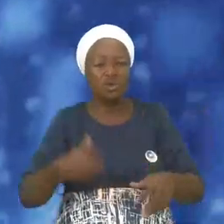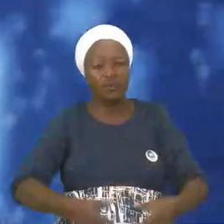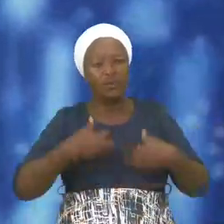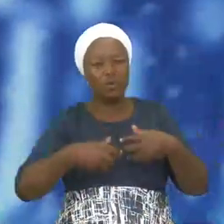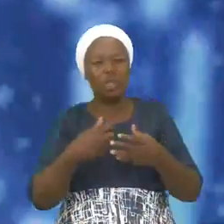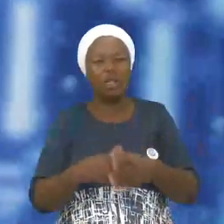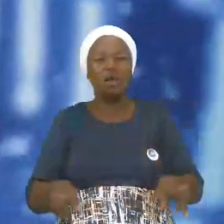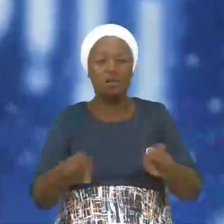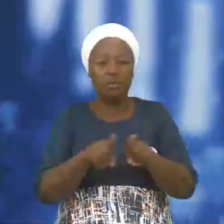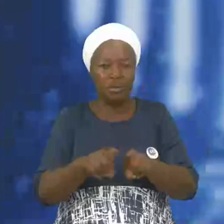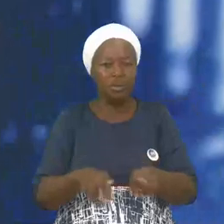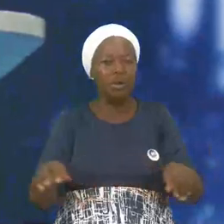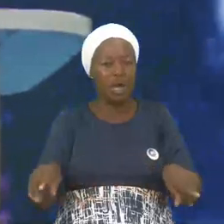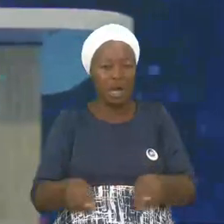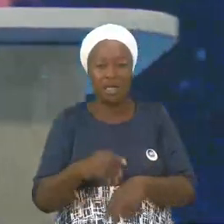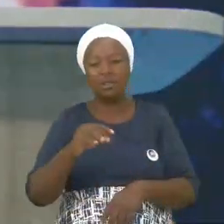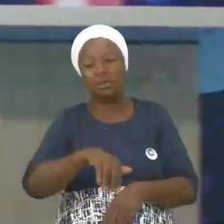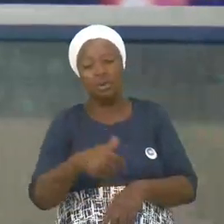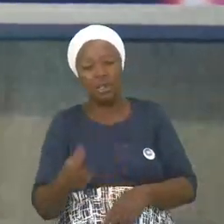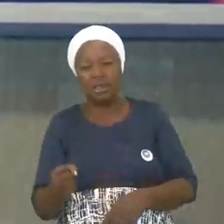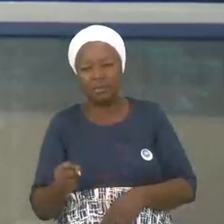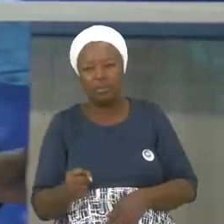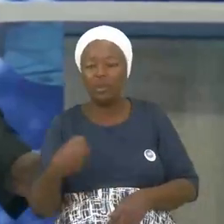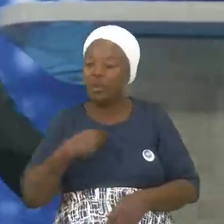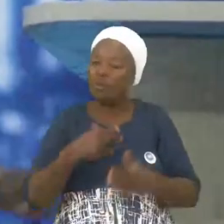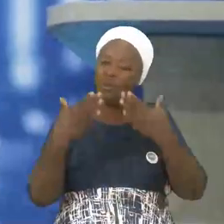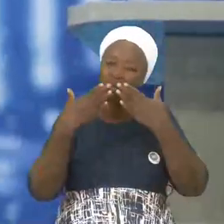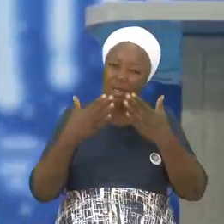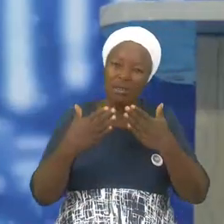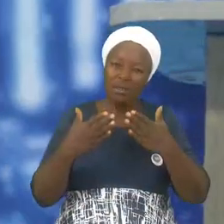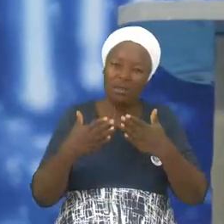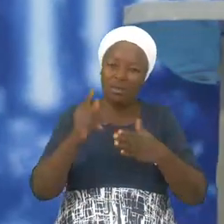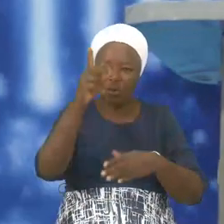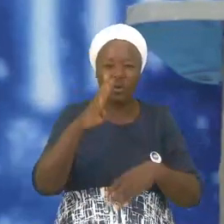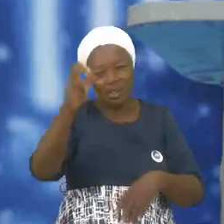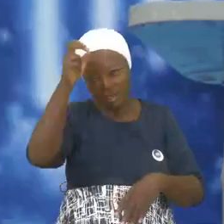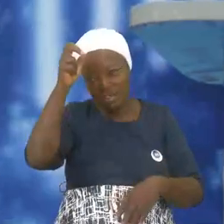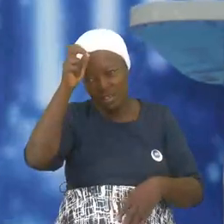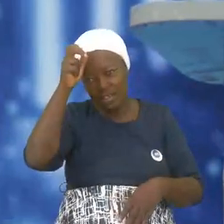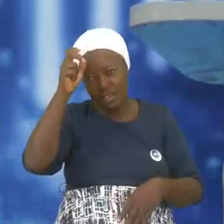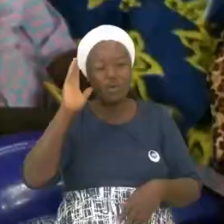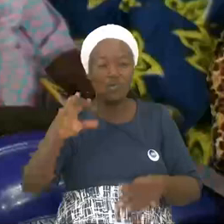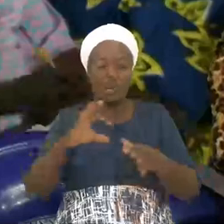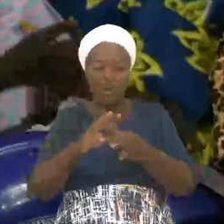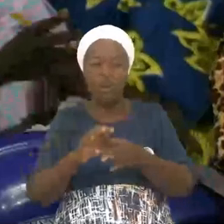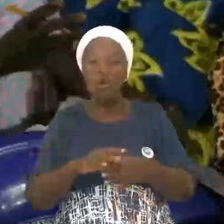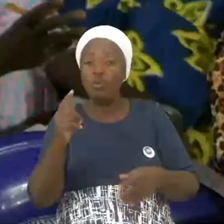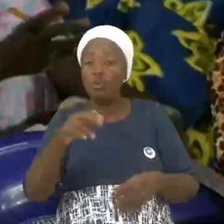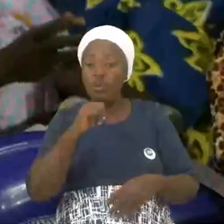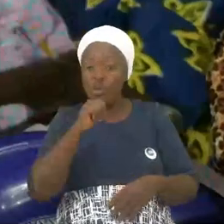la chair, de nos pensées, et nous étions par nature des enfants de colère, comme les autres. Mais Dieu